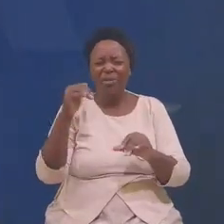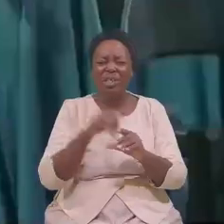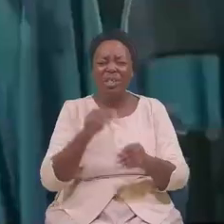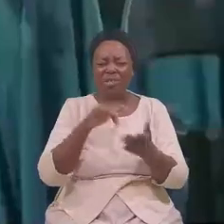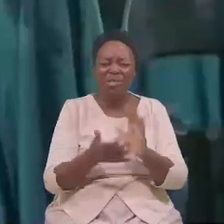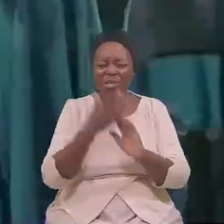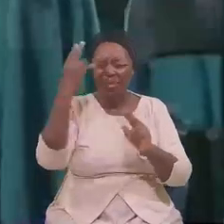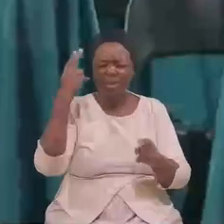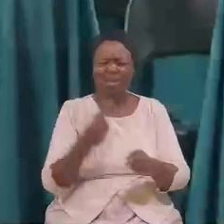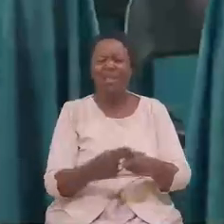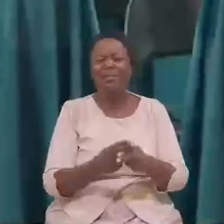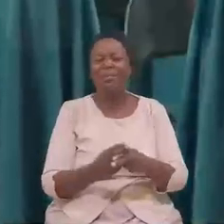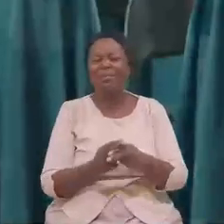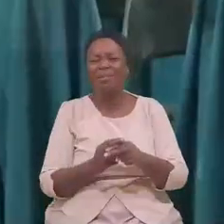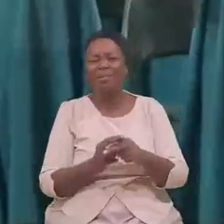Jésus.